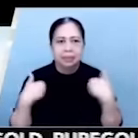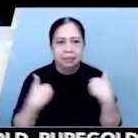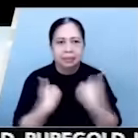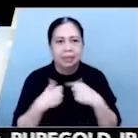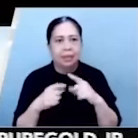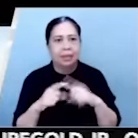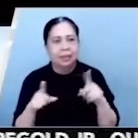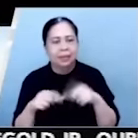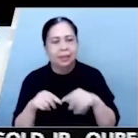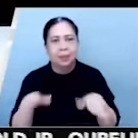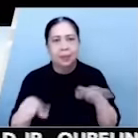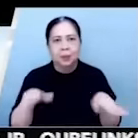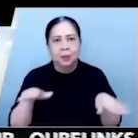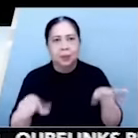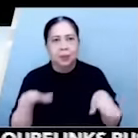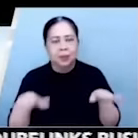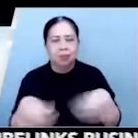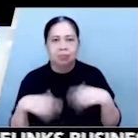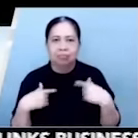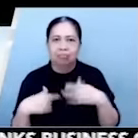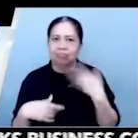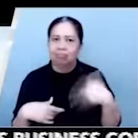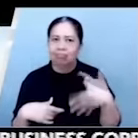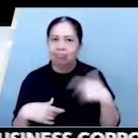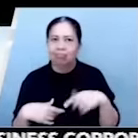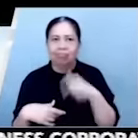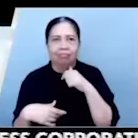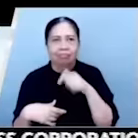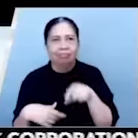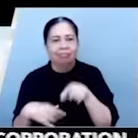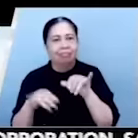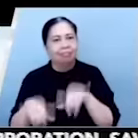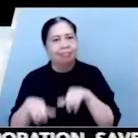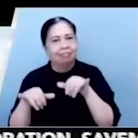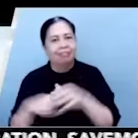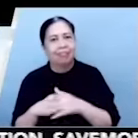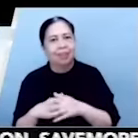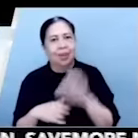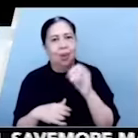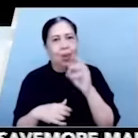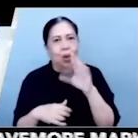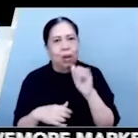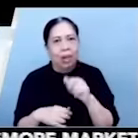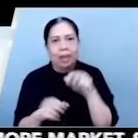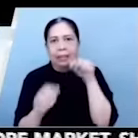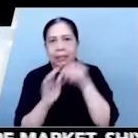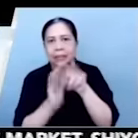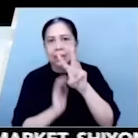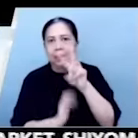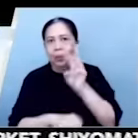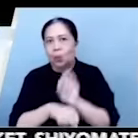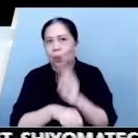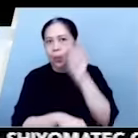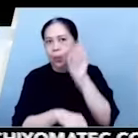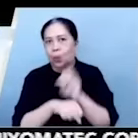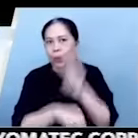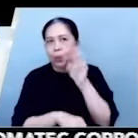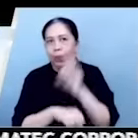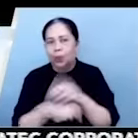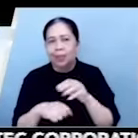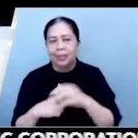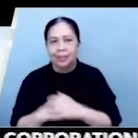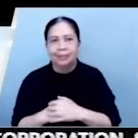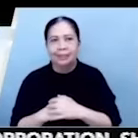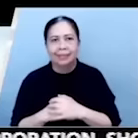silang mga kalaban dito, kaya hindi na nila kailangan lumipat. Mga orca o mga killer whale, ito mo dahan-dahan sila, palagi silang umaatake sa